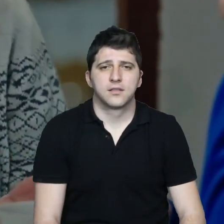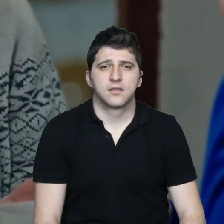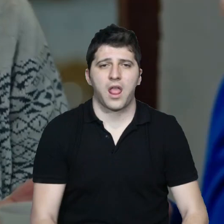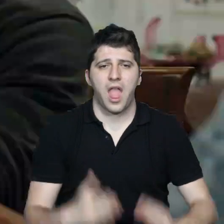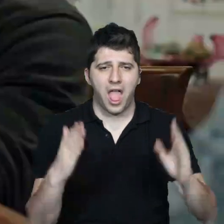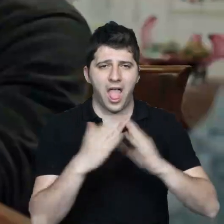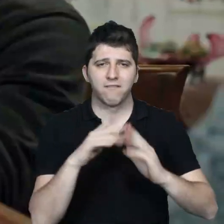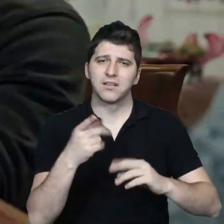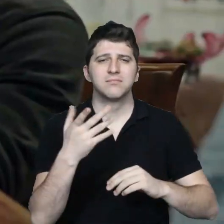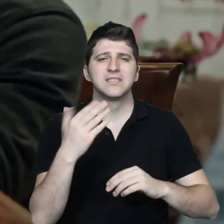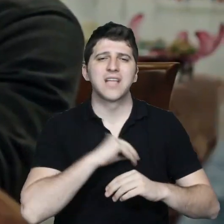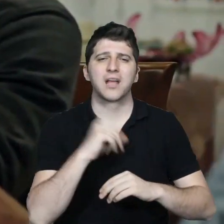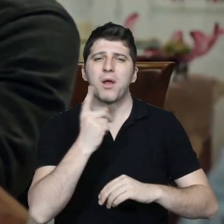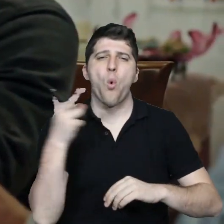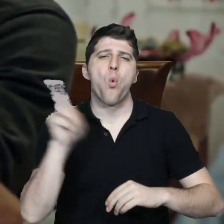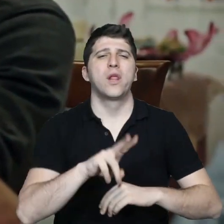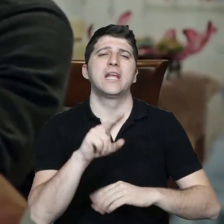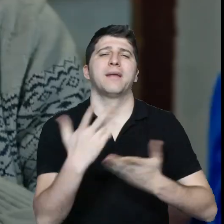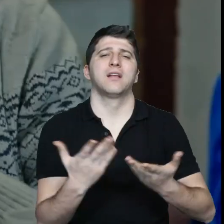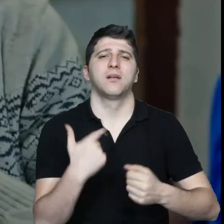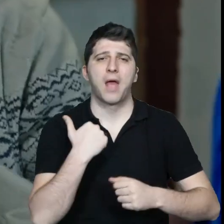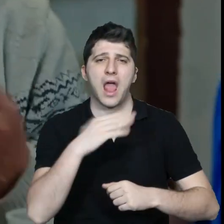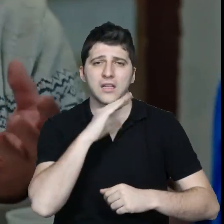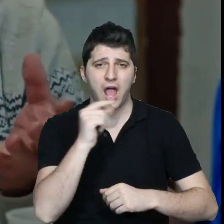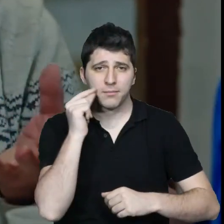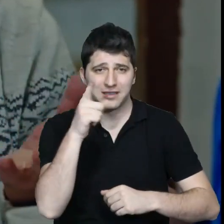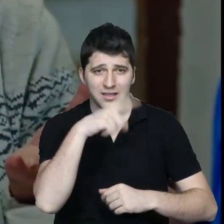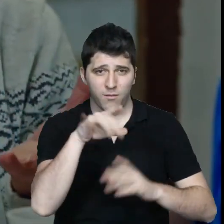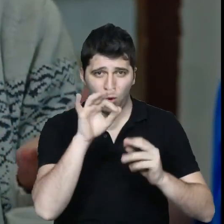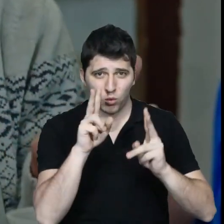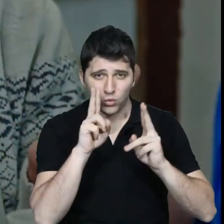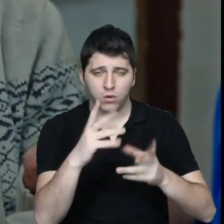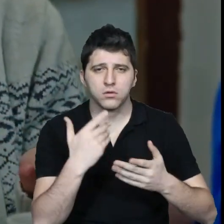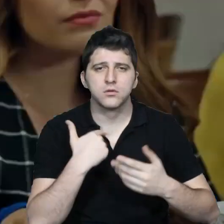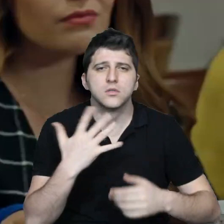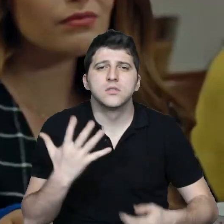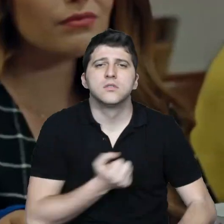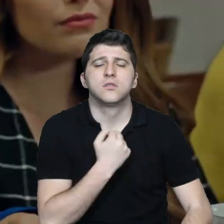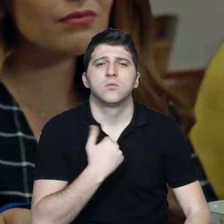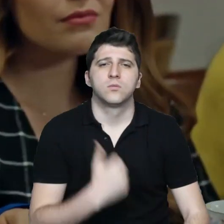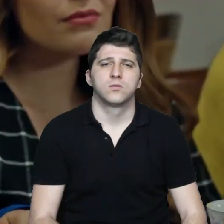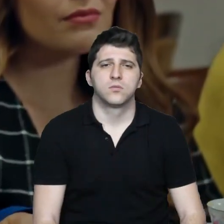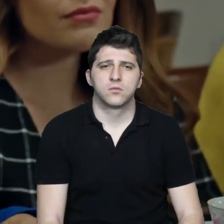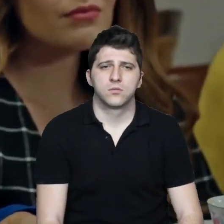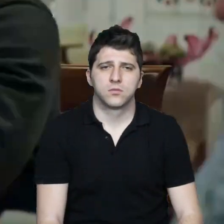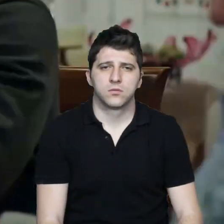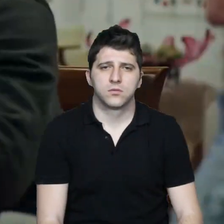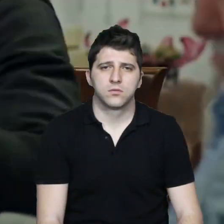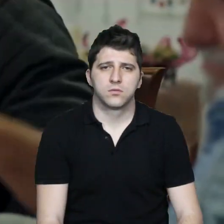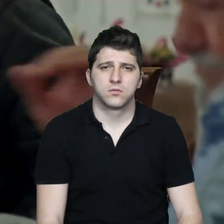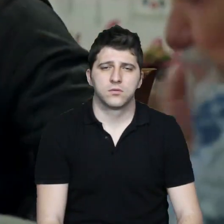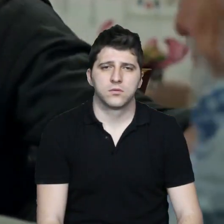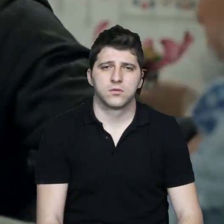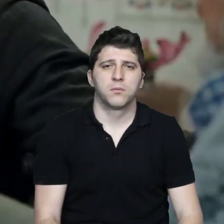evine çevirdiniz. Ben ihtiyar bir adamım, sizi böyle gördükçe kahroluyorum. Nalan ağlamaklı olup koluna